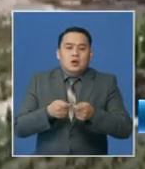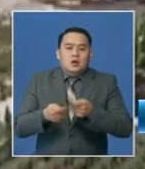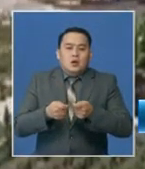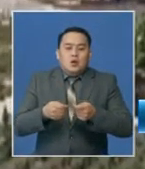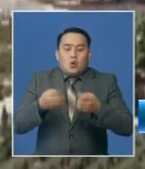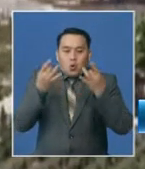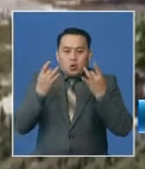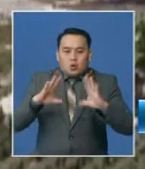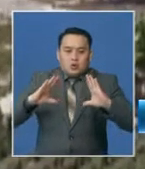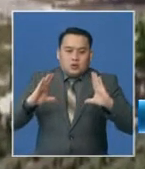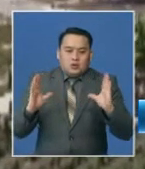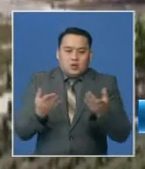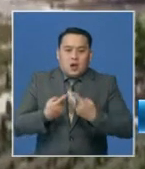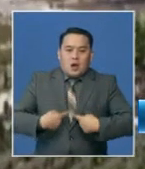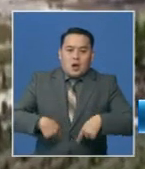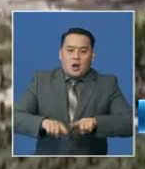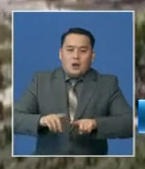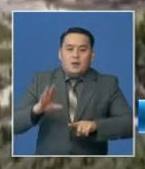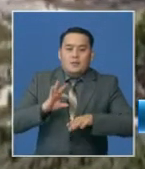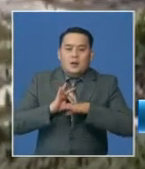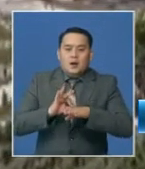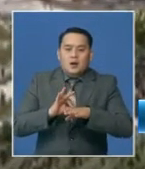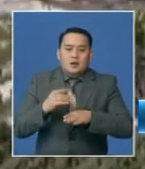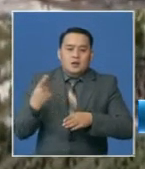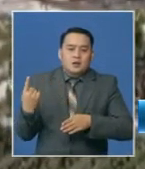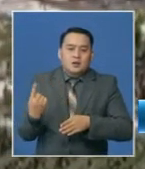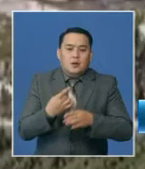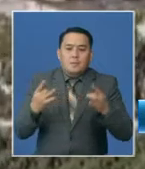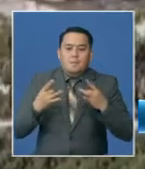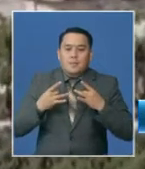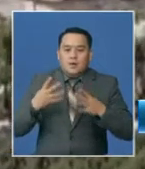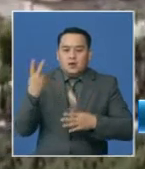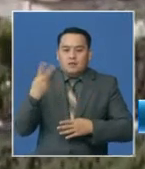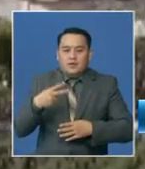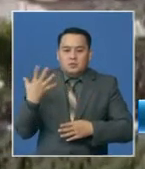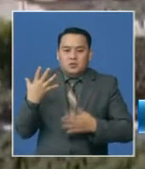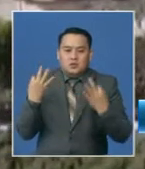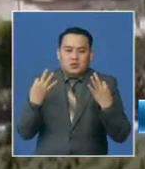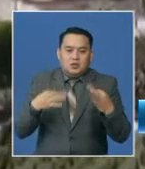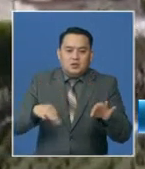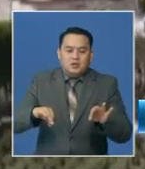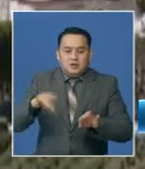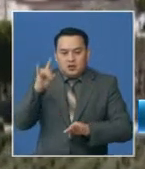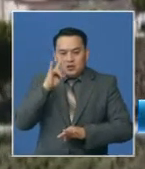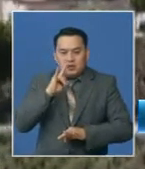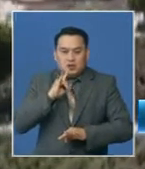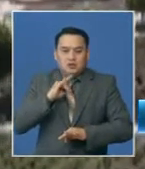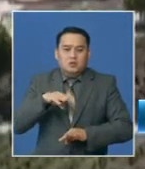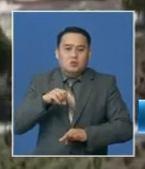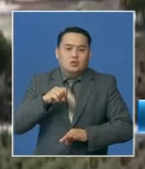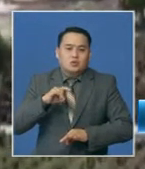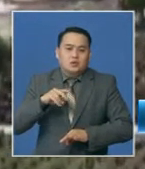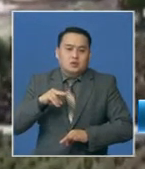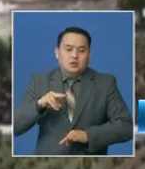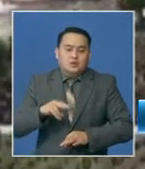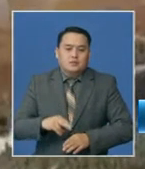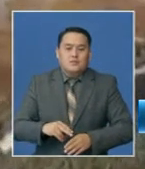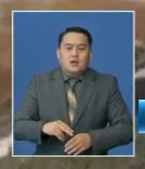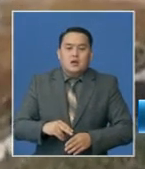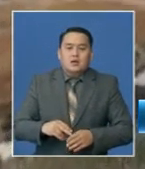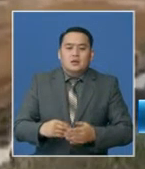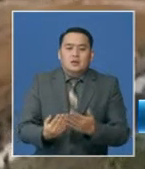такой чести. Участники встречи заслушали отчеты по проделанным мероприятиям и утвердили план работ на следующий год. По